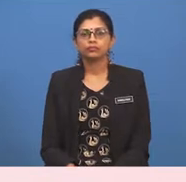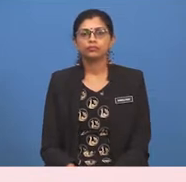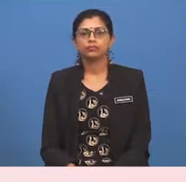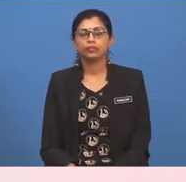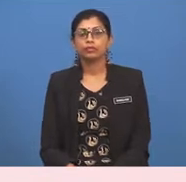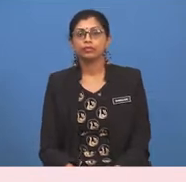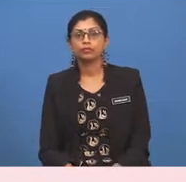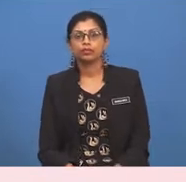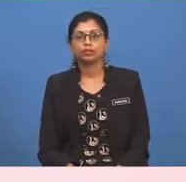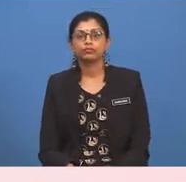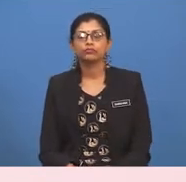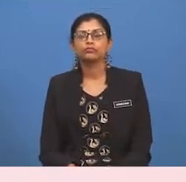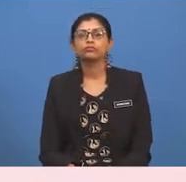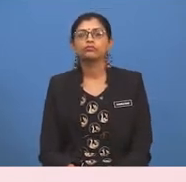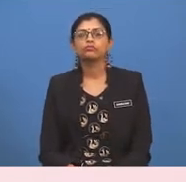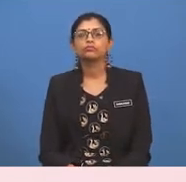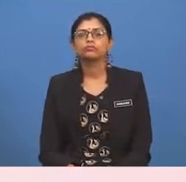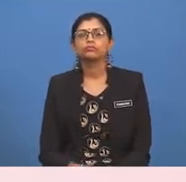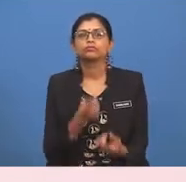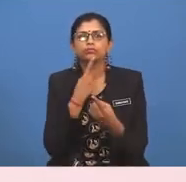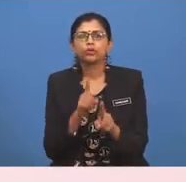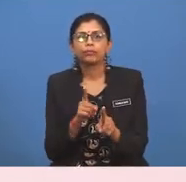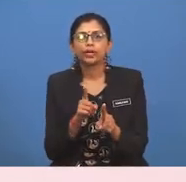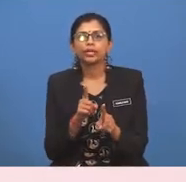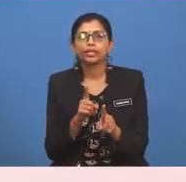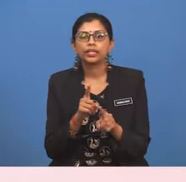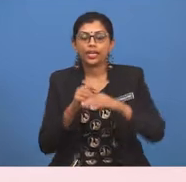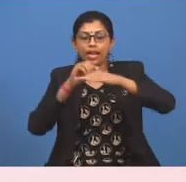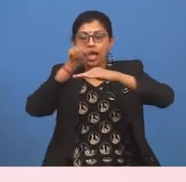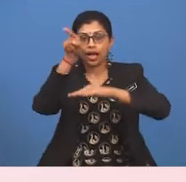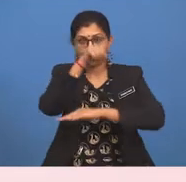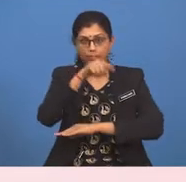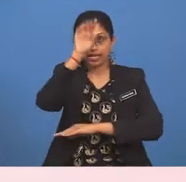Maka jawapannya adalah